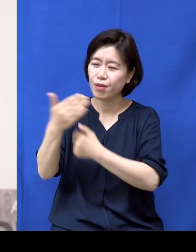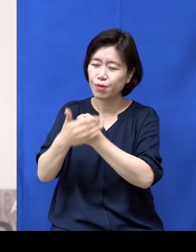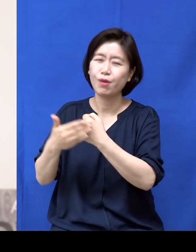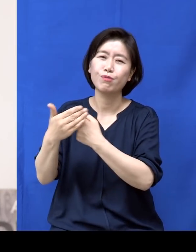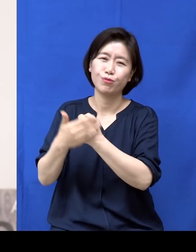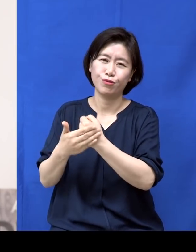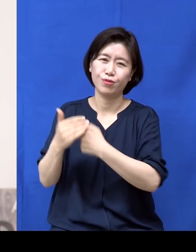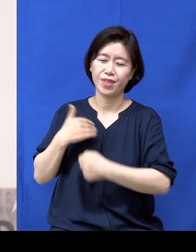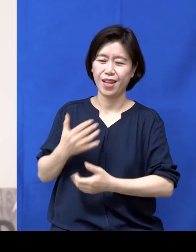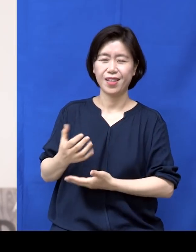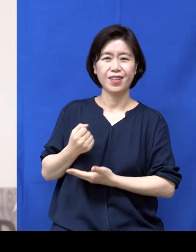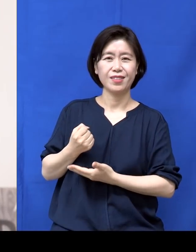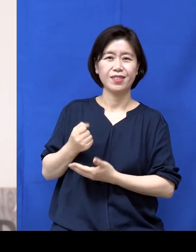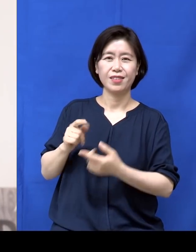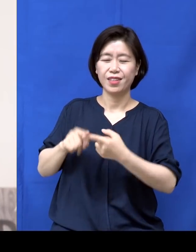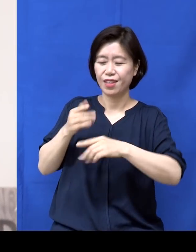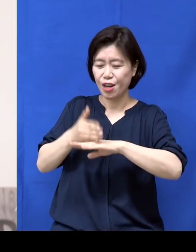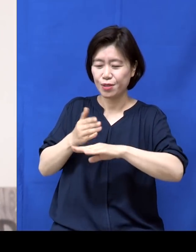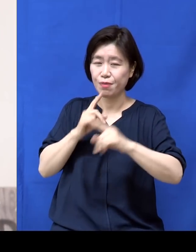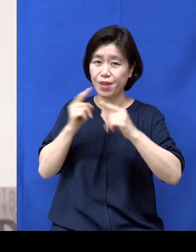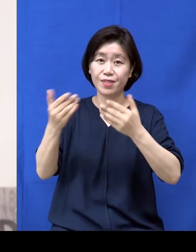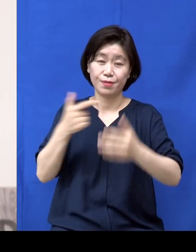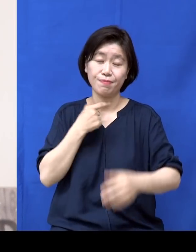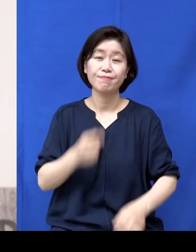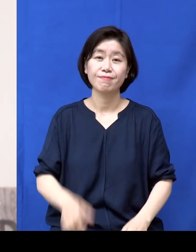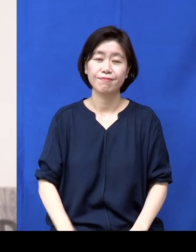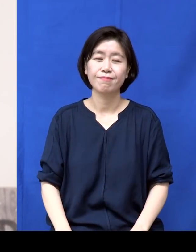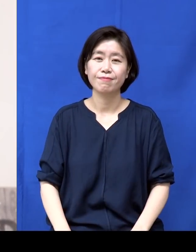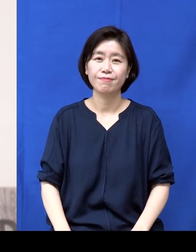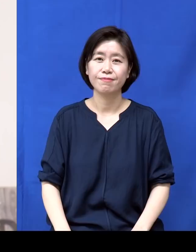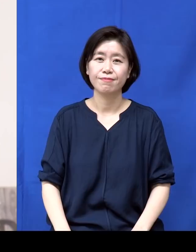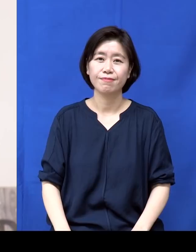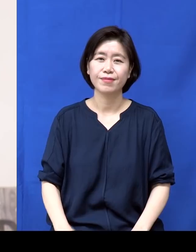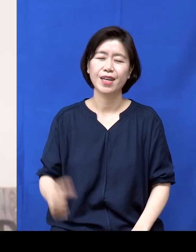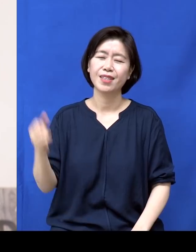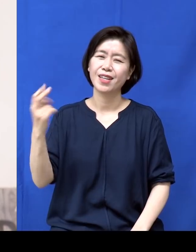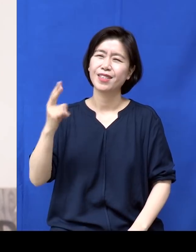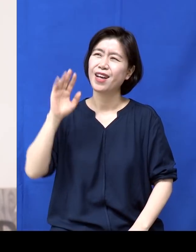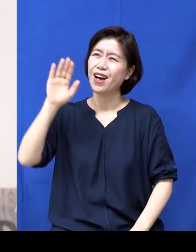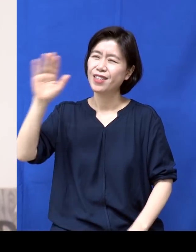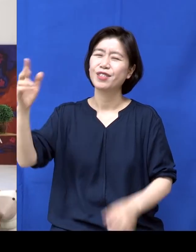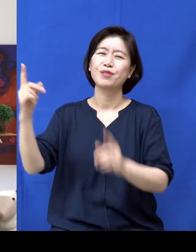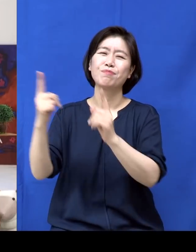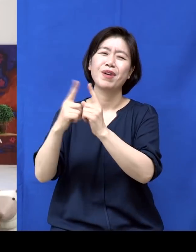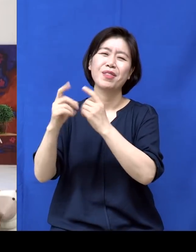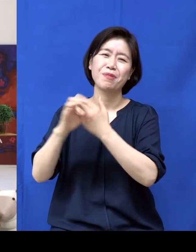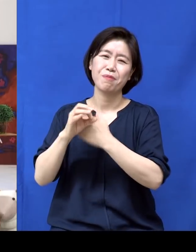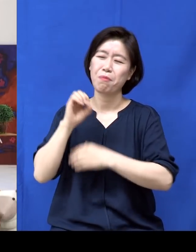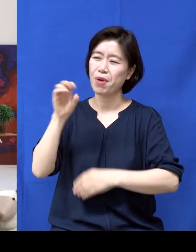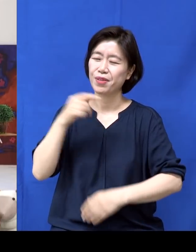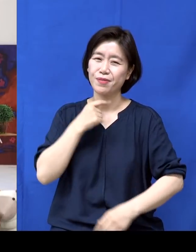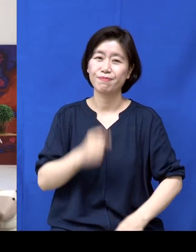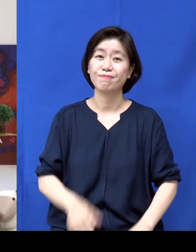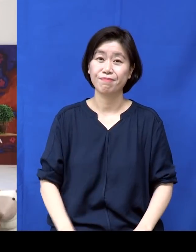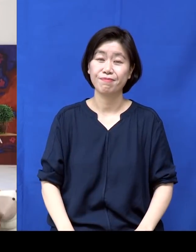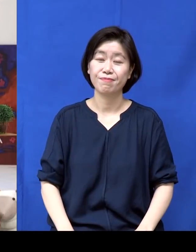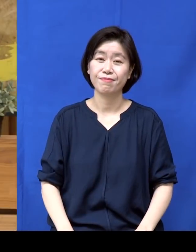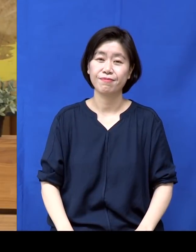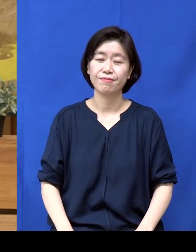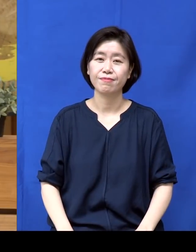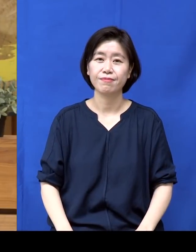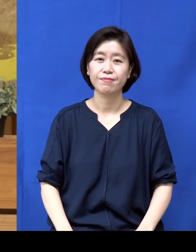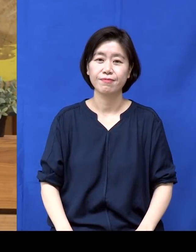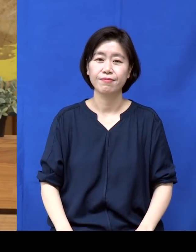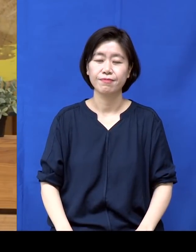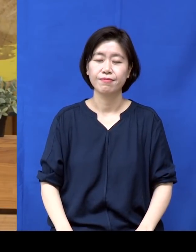예, 그런 이야기들을 감사하다고 꼭 그때 다시 만나면 네. 만나면 얘기하고 싶어요. 이제 와서 이제 시간이